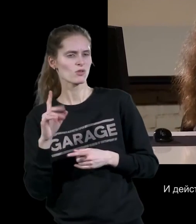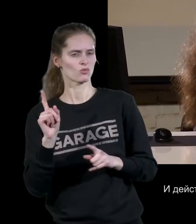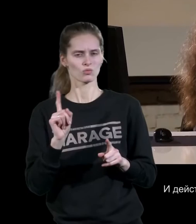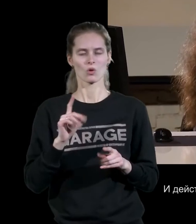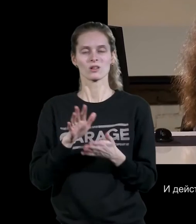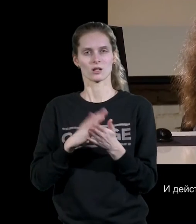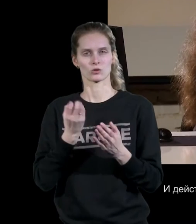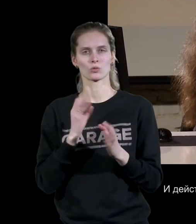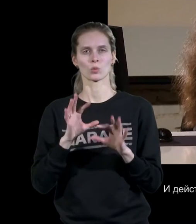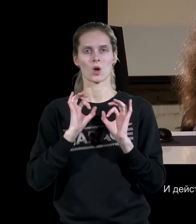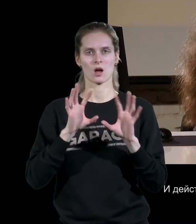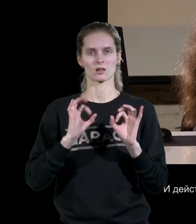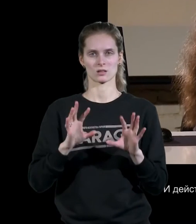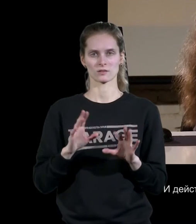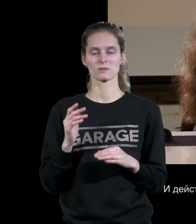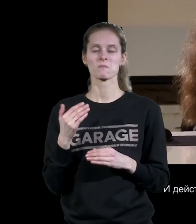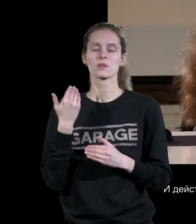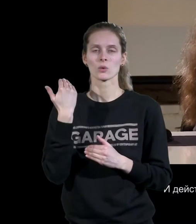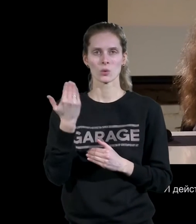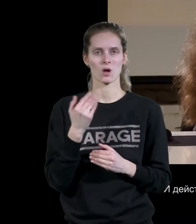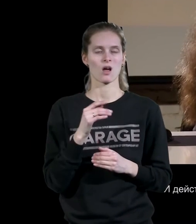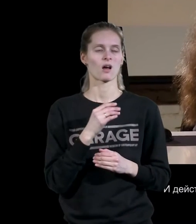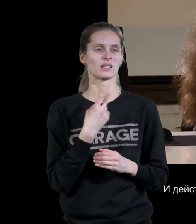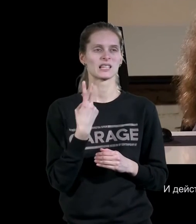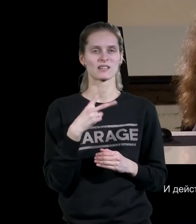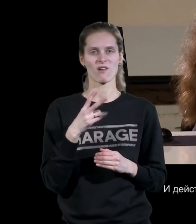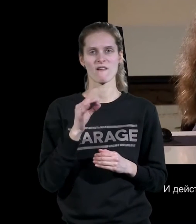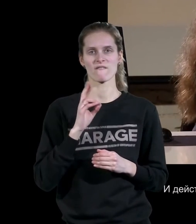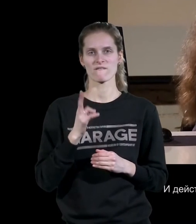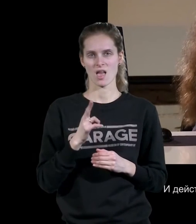бы логика искусства 20-го, современного искусства, когда